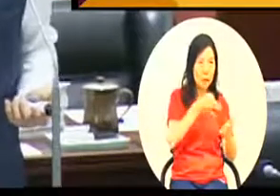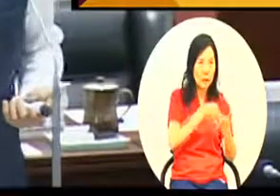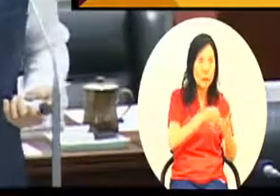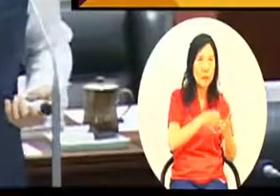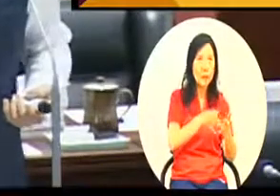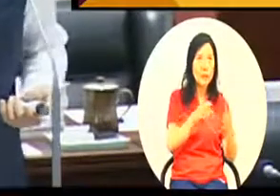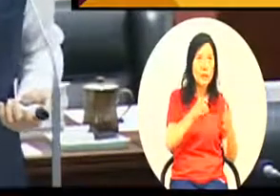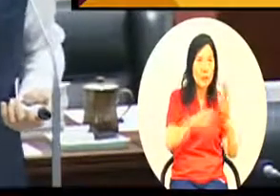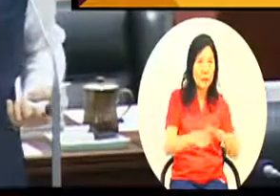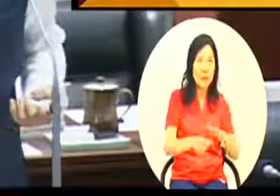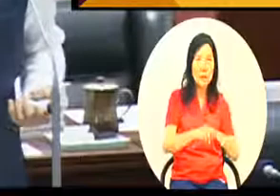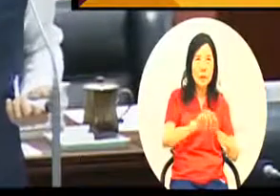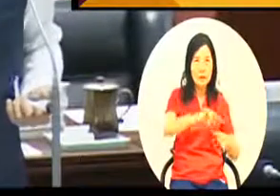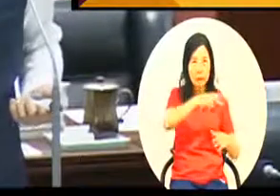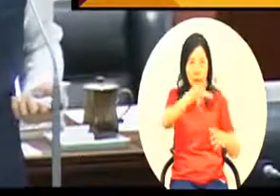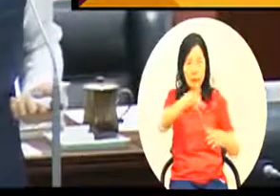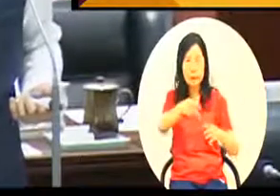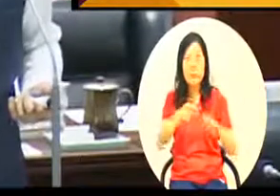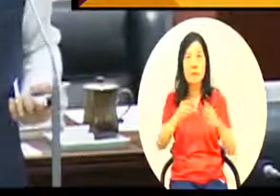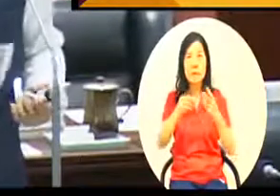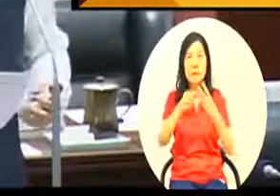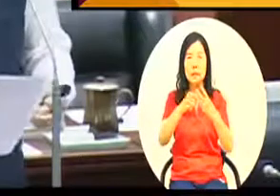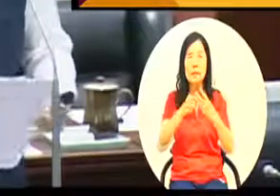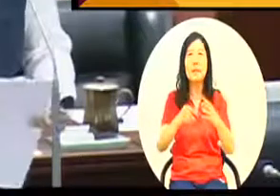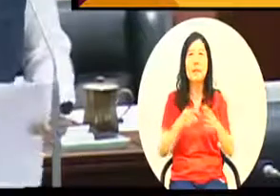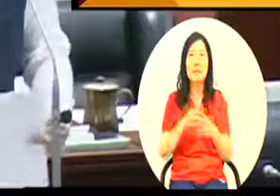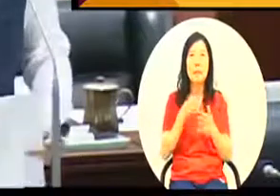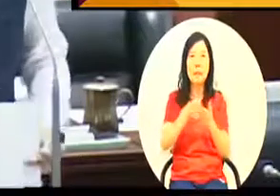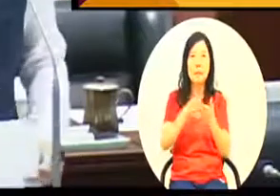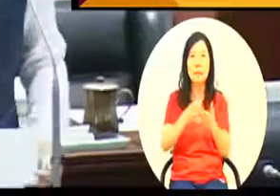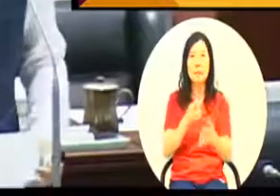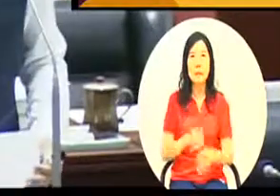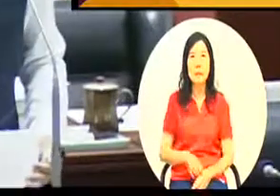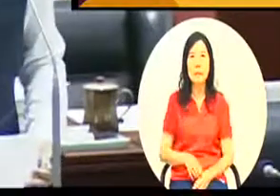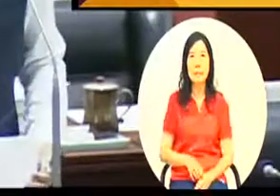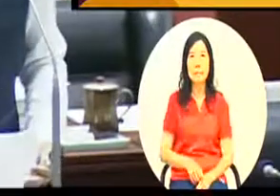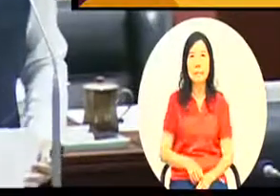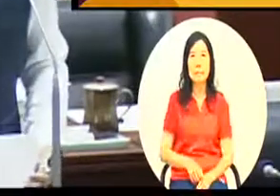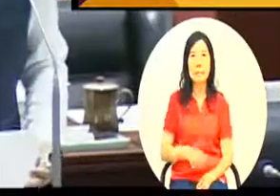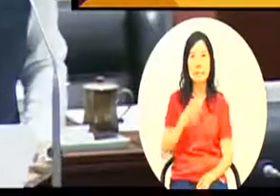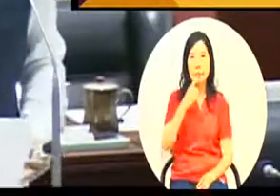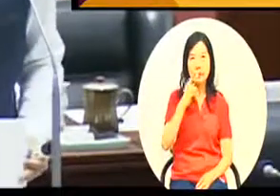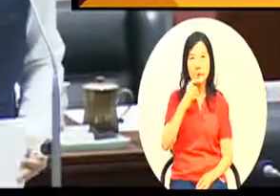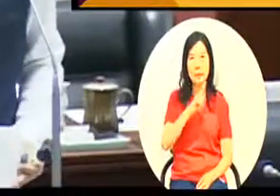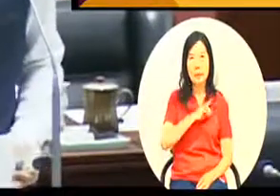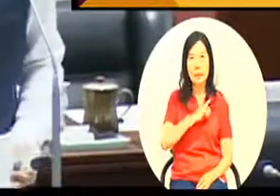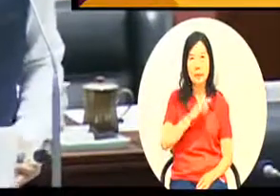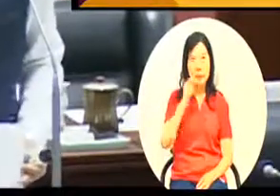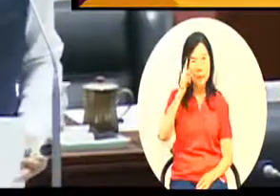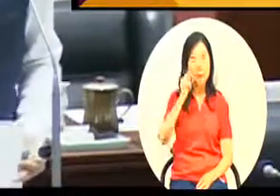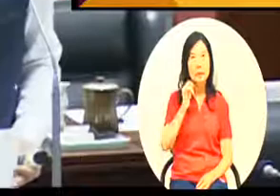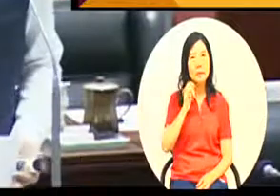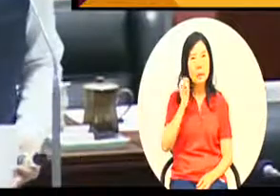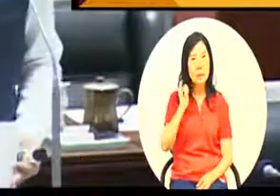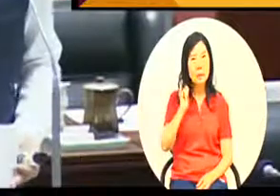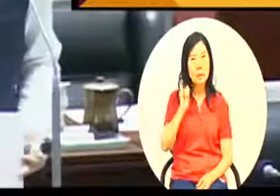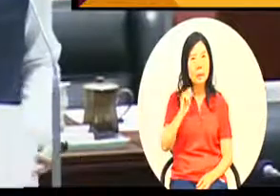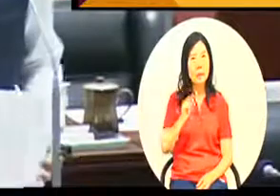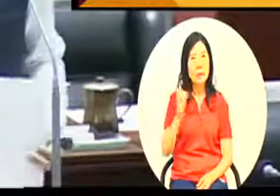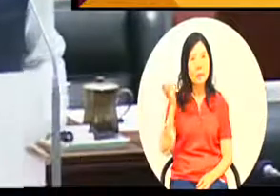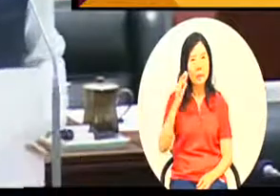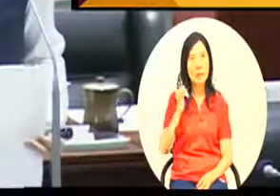有抽到，我就到第三志愿。这个做法，我想我觉得，我个人觉得还蛮有趣，然后应该听起来